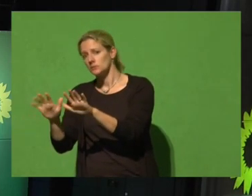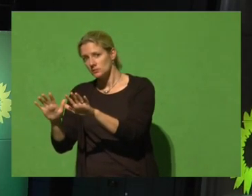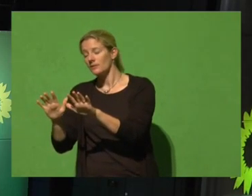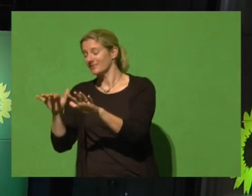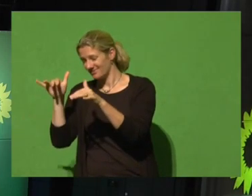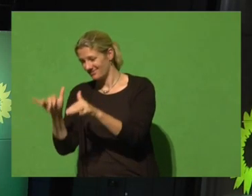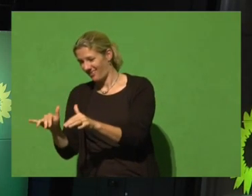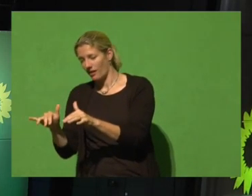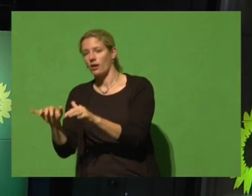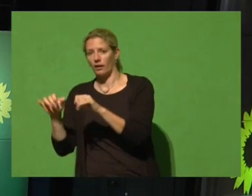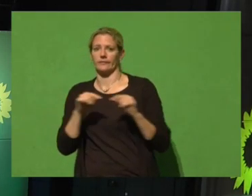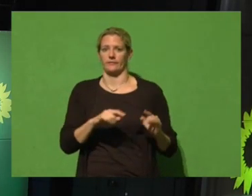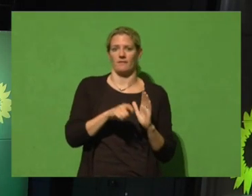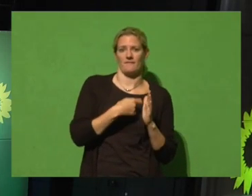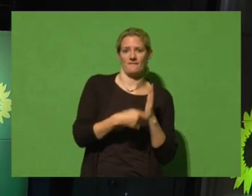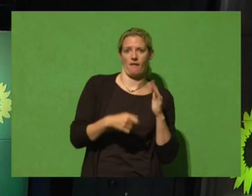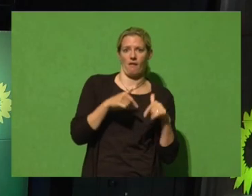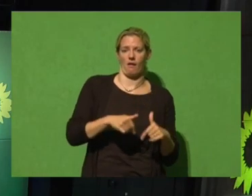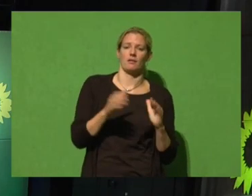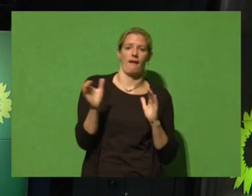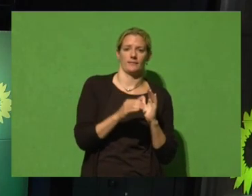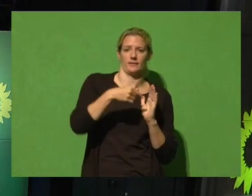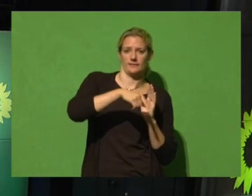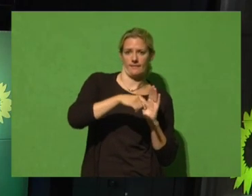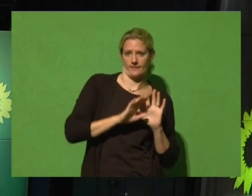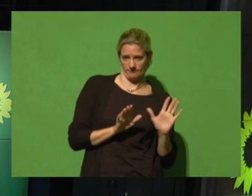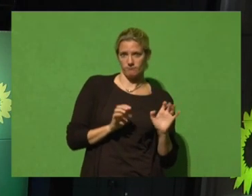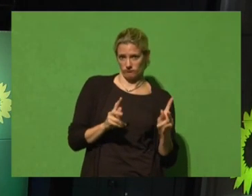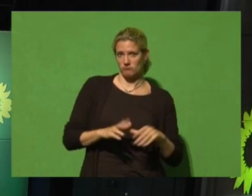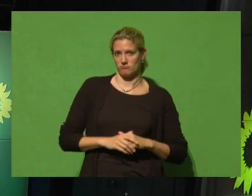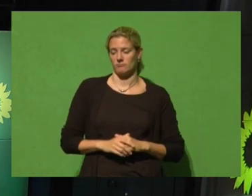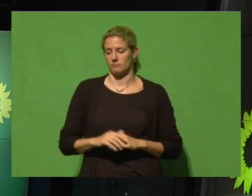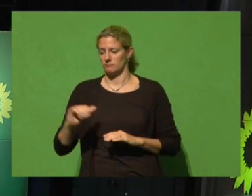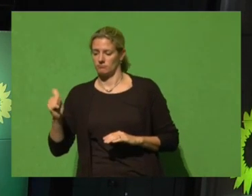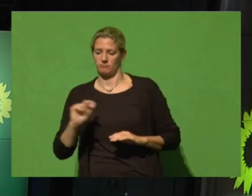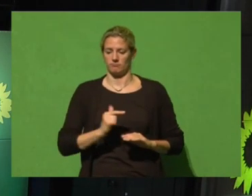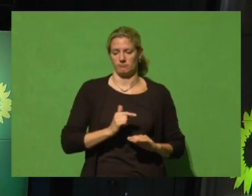Wahlgang einsteigen, um auch die Ersatzdelegierten zu wählen.